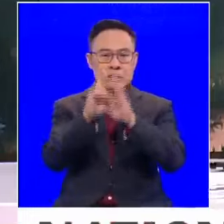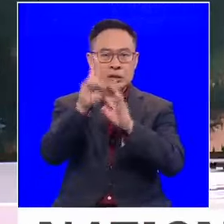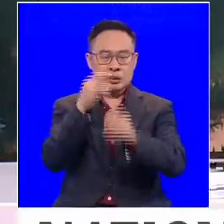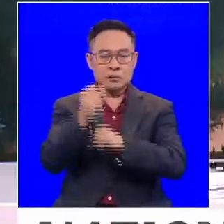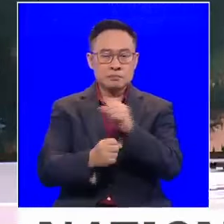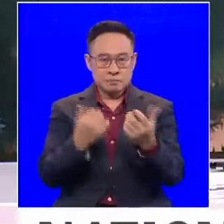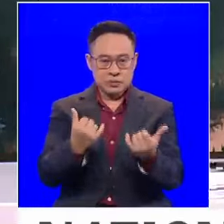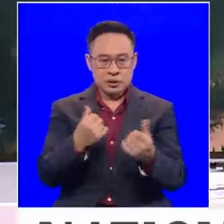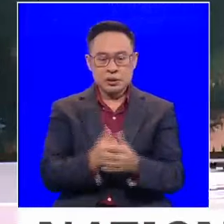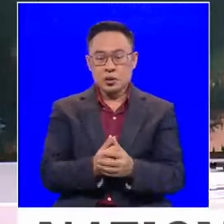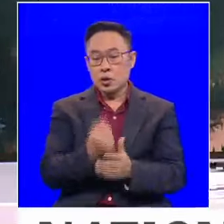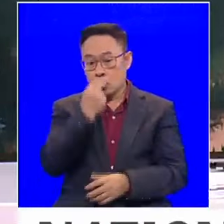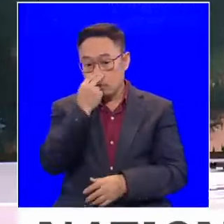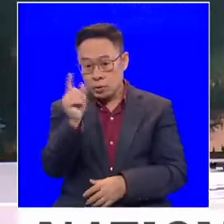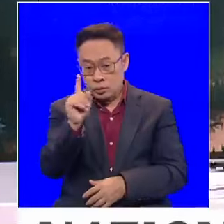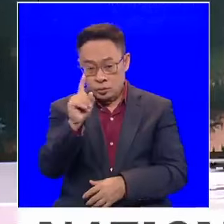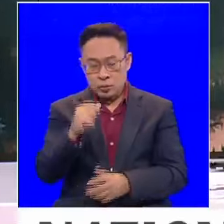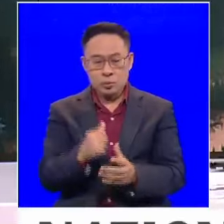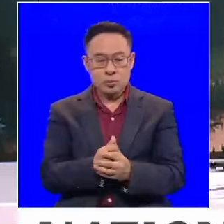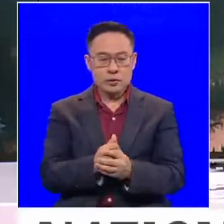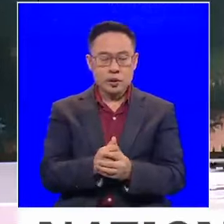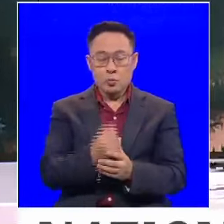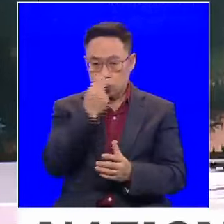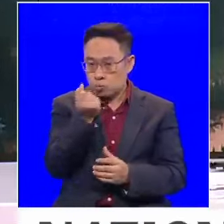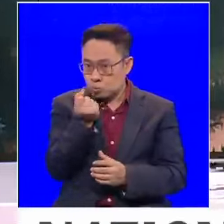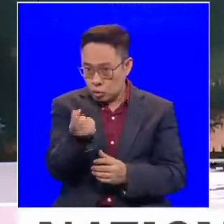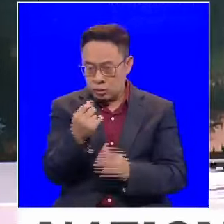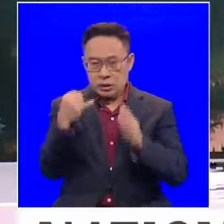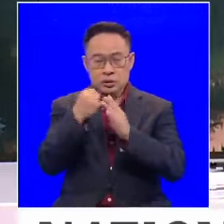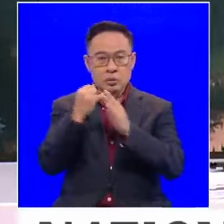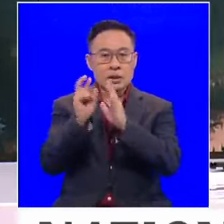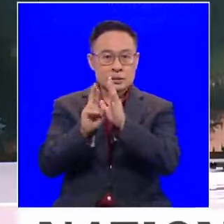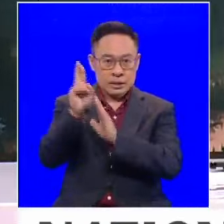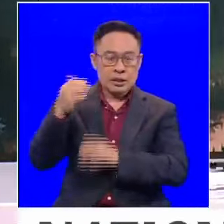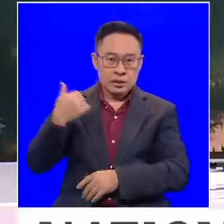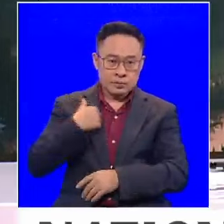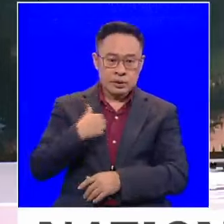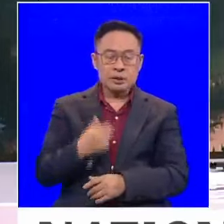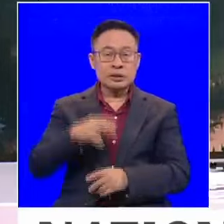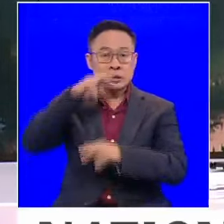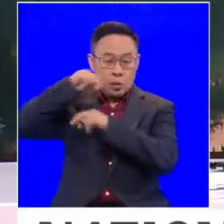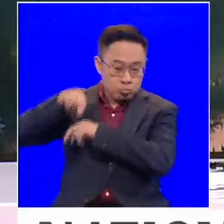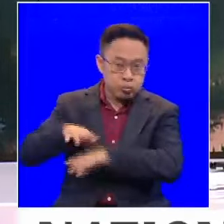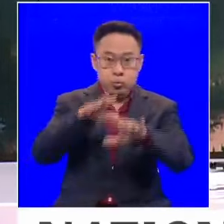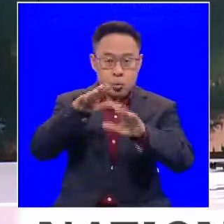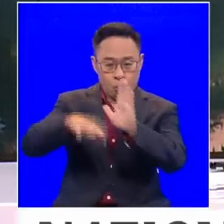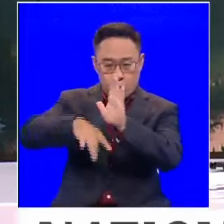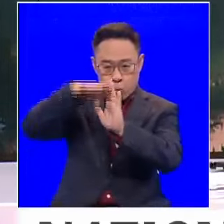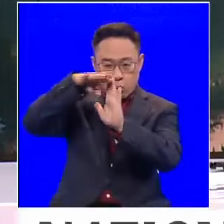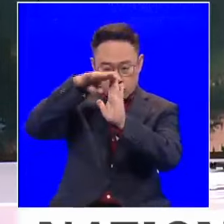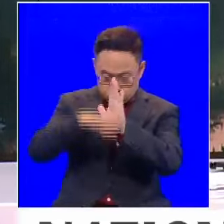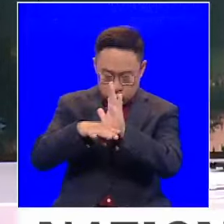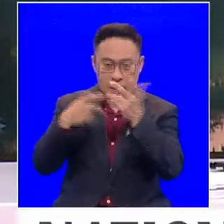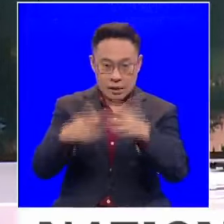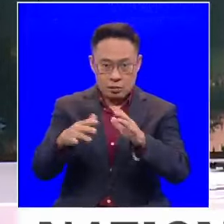เราไปดูบรรยากาศในพื้นที่กันหน่อยนะคะเพราะว่าหลังจากที่น้ำมาอย่างที่คุณผู้ชมเห็นเมื่อสักครู่นี้แล้วเนี่ยนะ